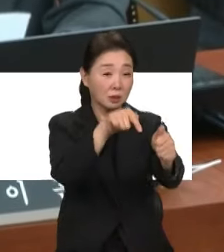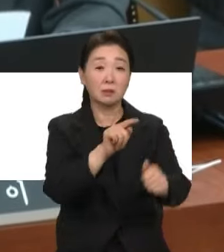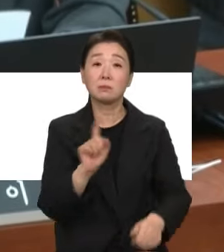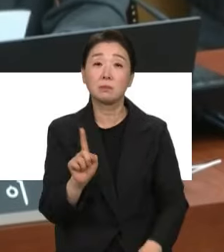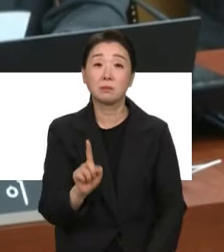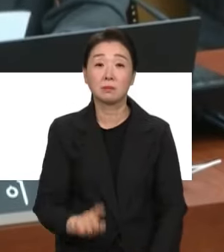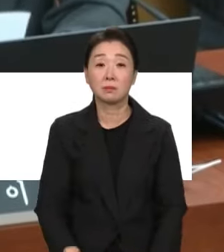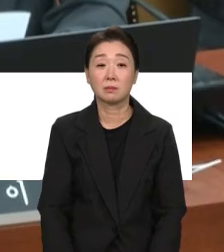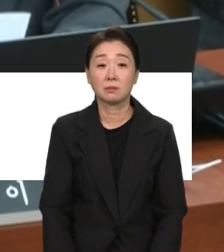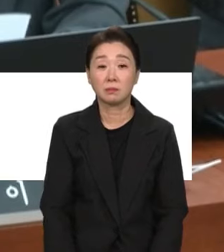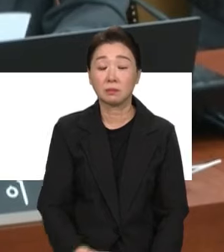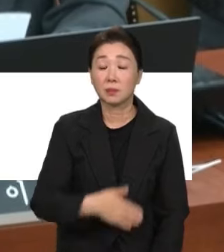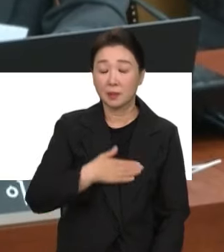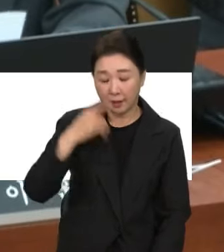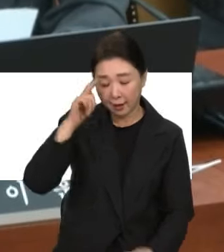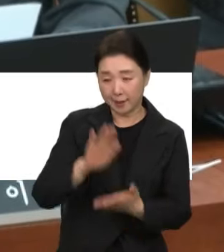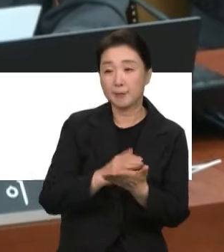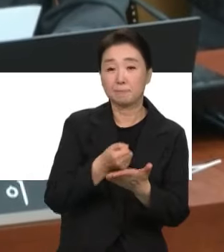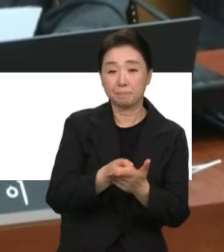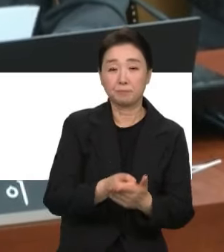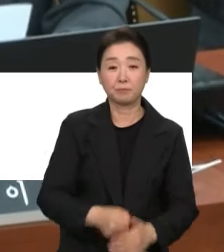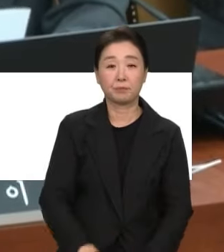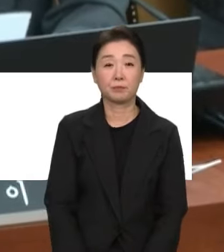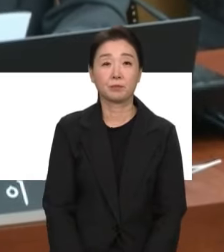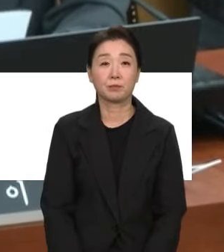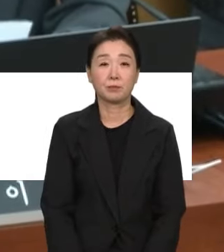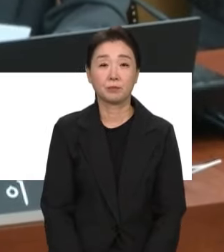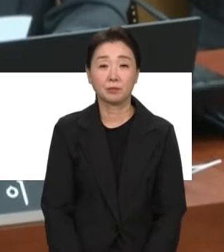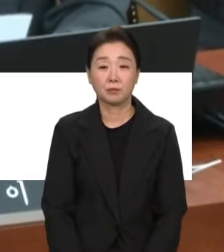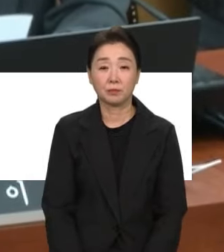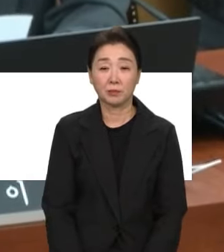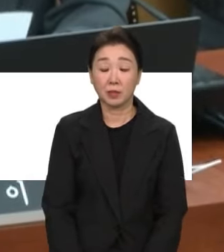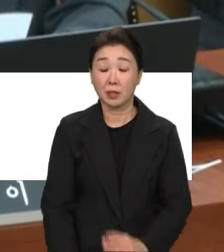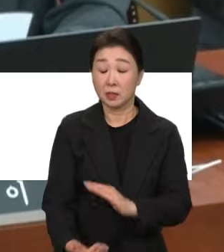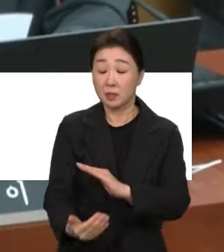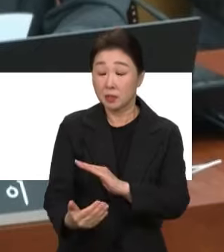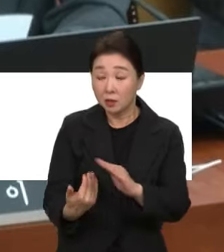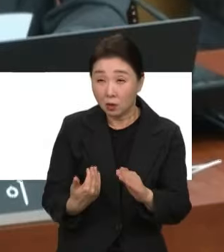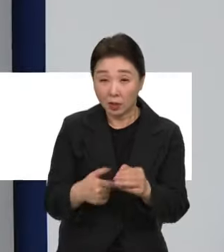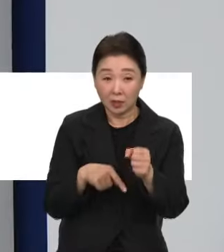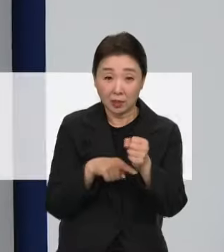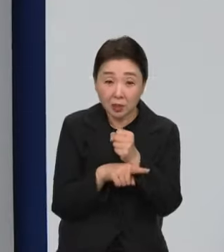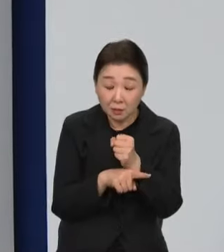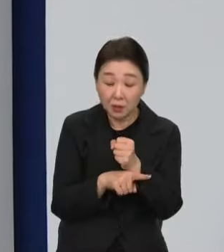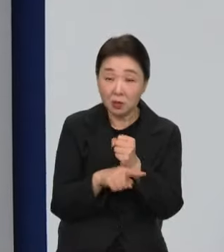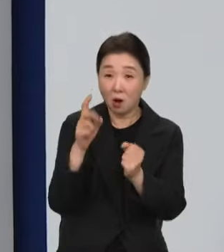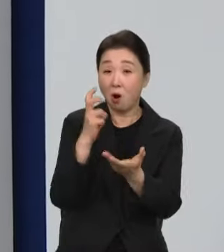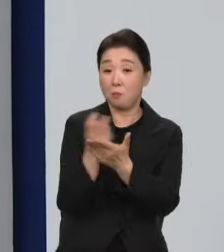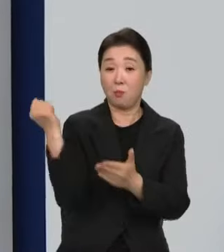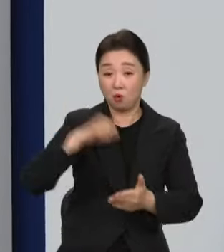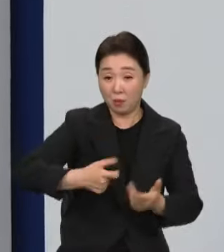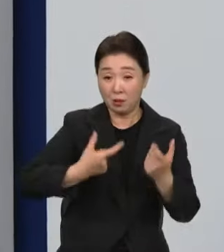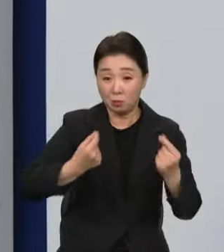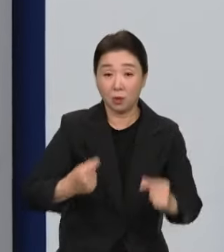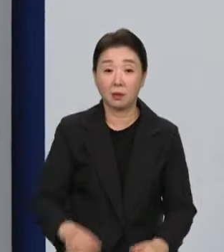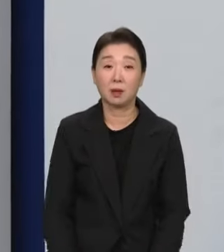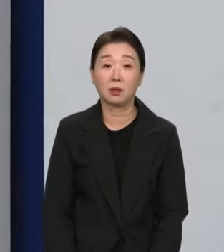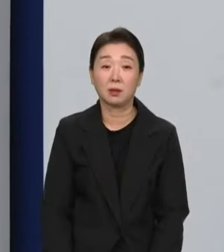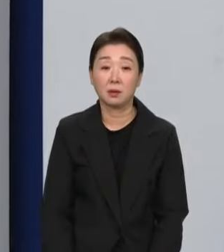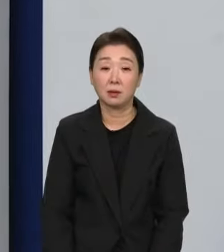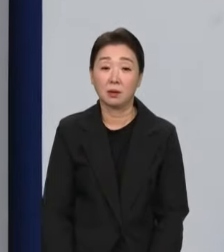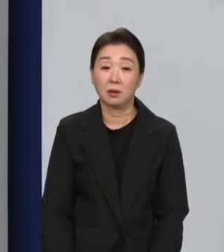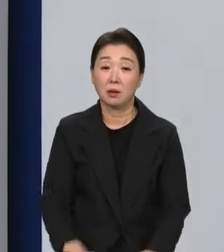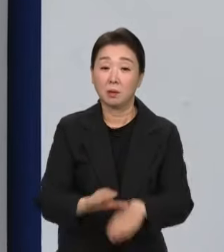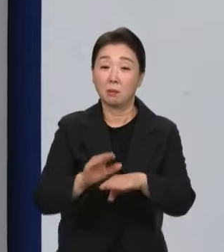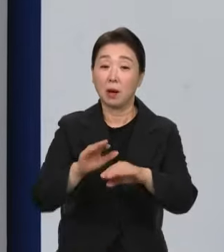지신가요? 제가 판단한 일입니다. 사전 심의는 헌법 위반이죠. 방심위는 공식 입장을 통해